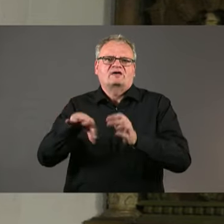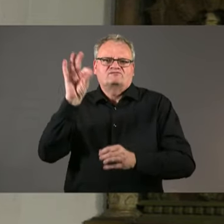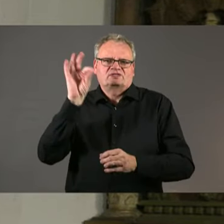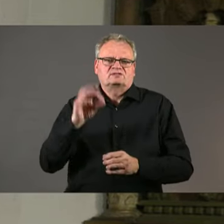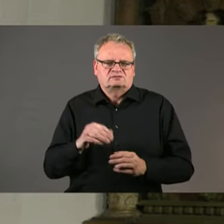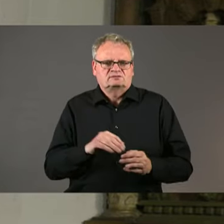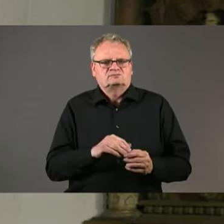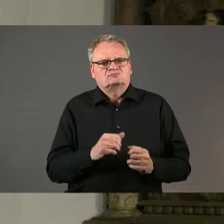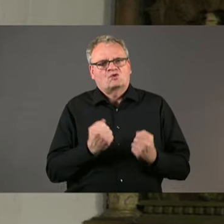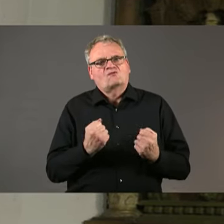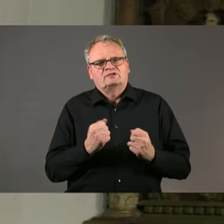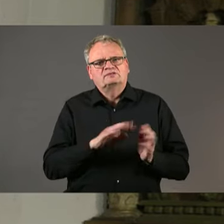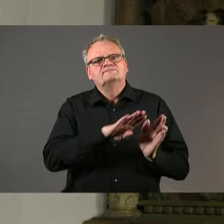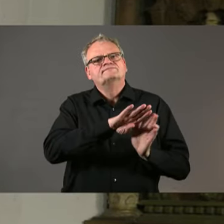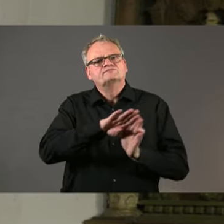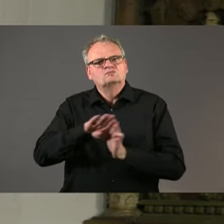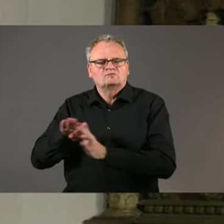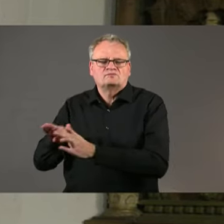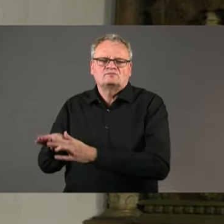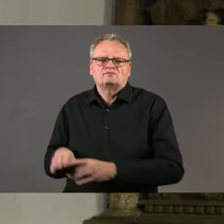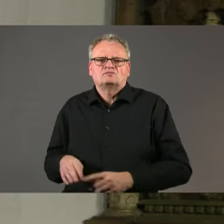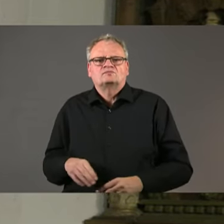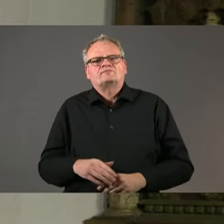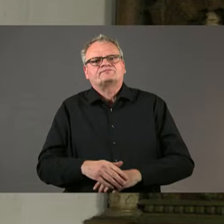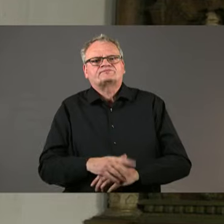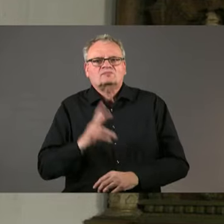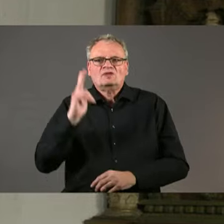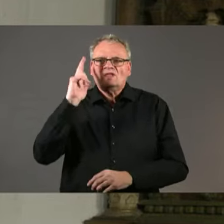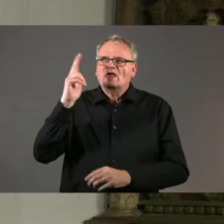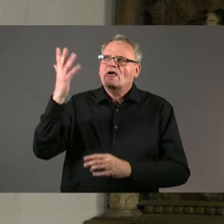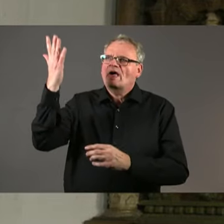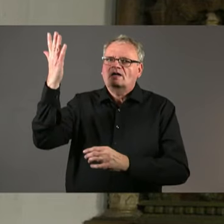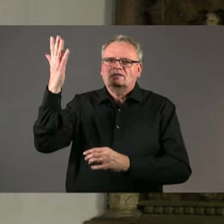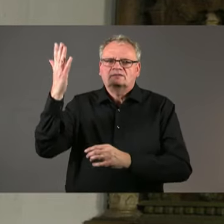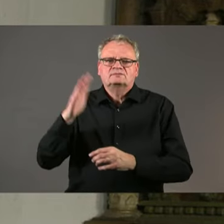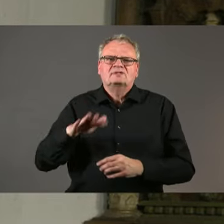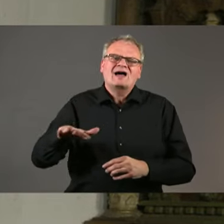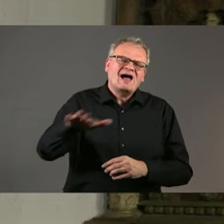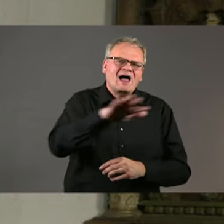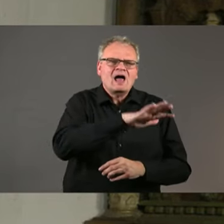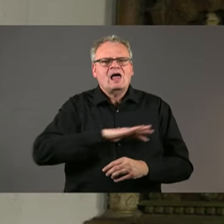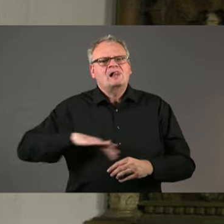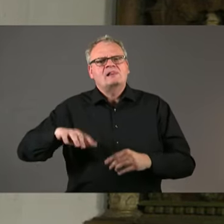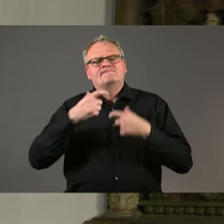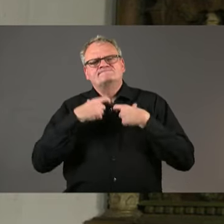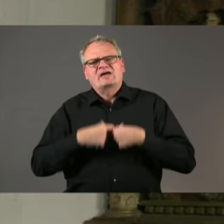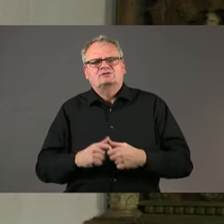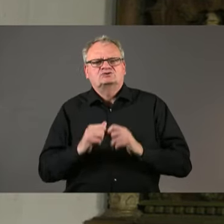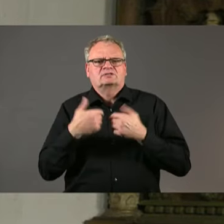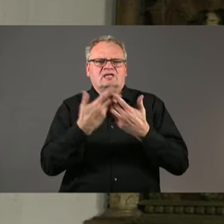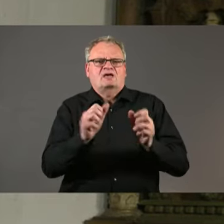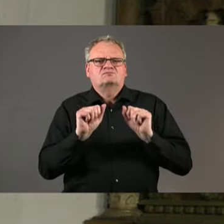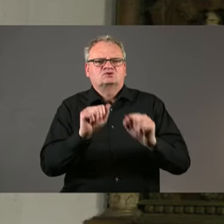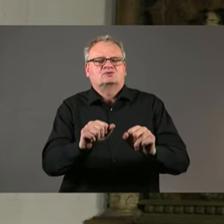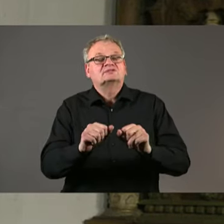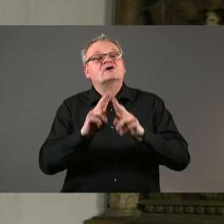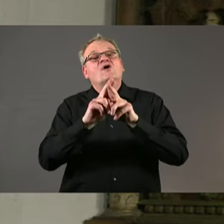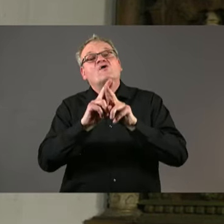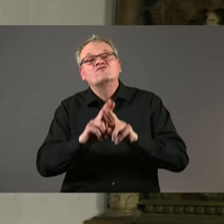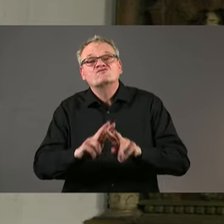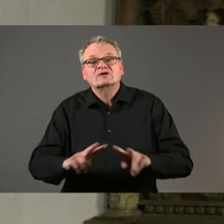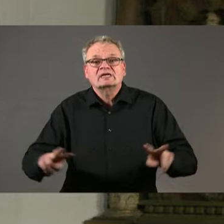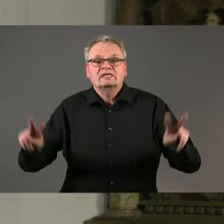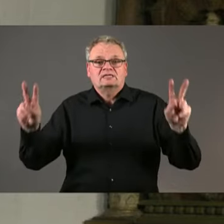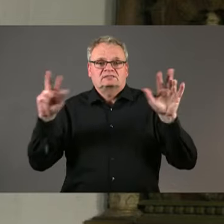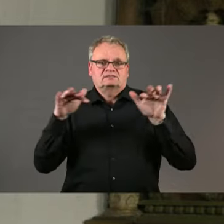Thomas schreibt: Herr, behüte und beschütze alle Menschen auf der Welt. Ich bitte, dass Frieden einkehren möge. Sei